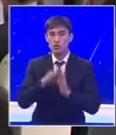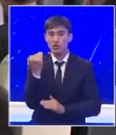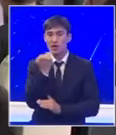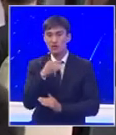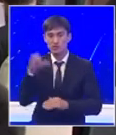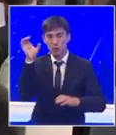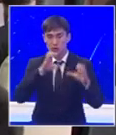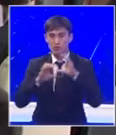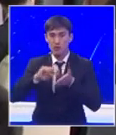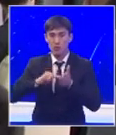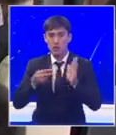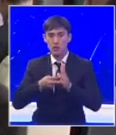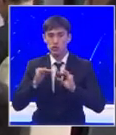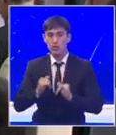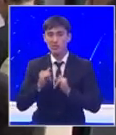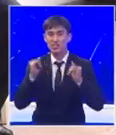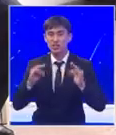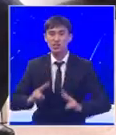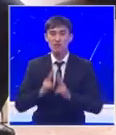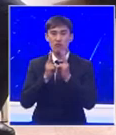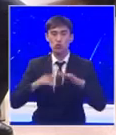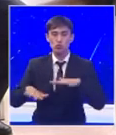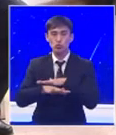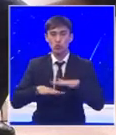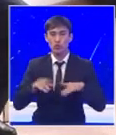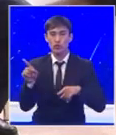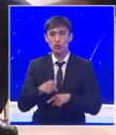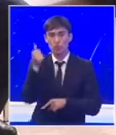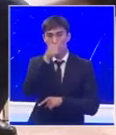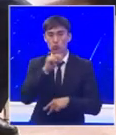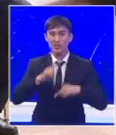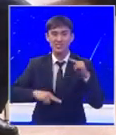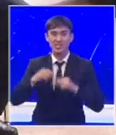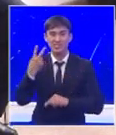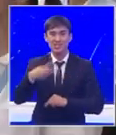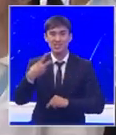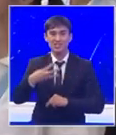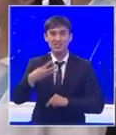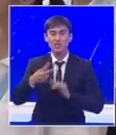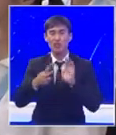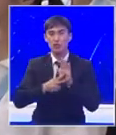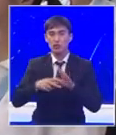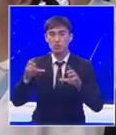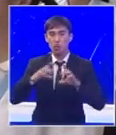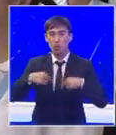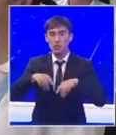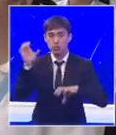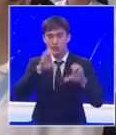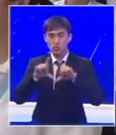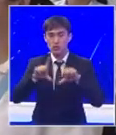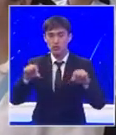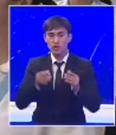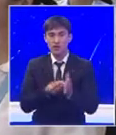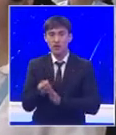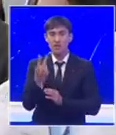качества образования планируется расширить инфраструктуру. В текущем году на строительство 38 общеобразовательных учреждений будет